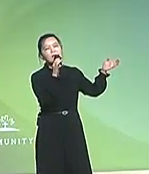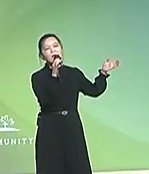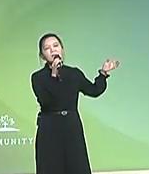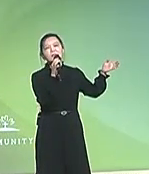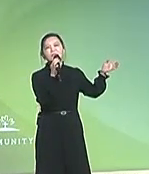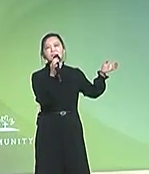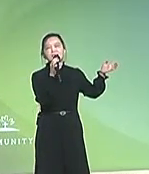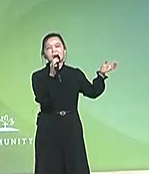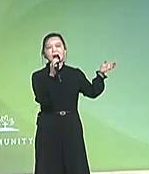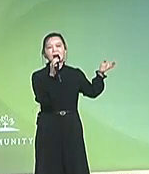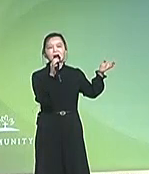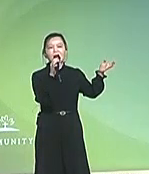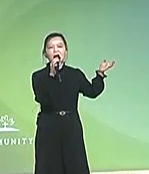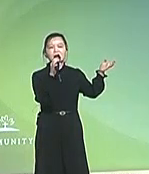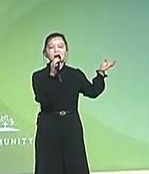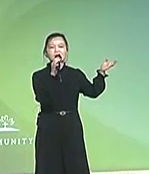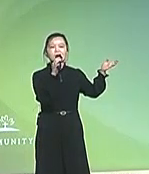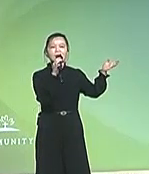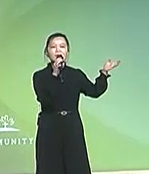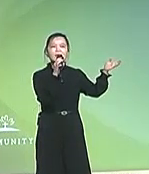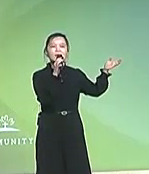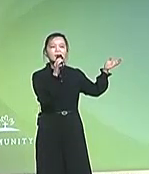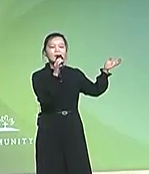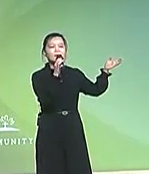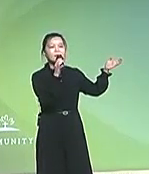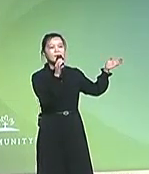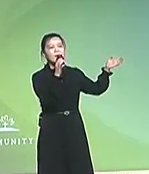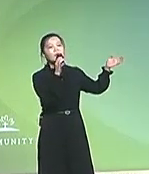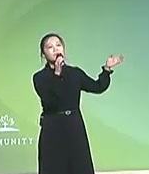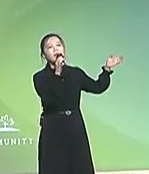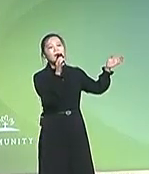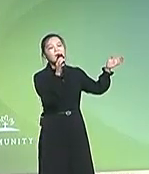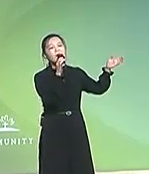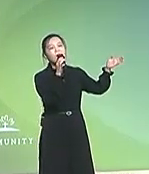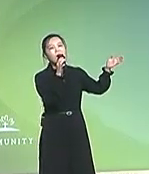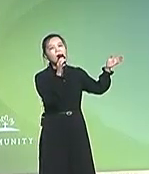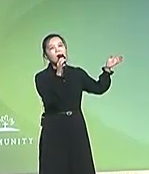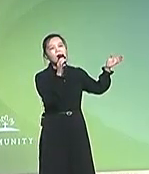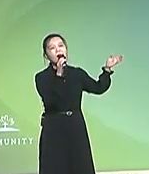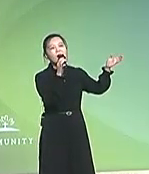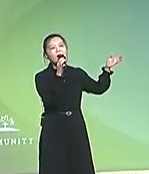아버지의 뜻이 될 수 있길 나의